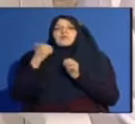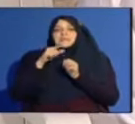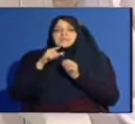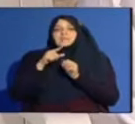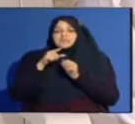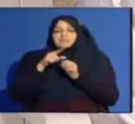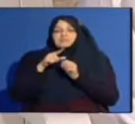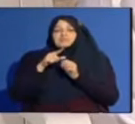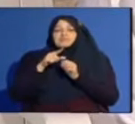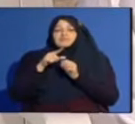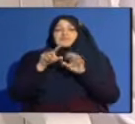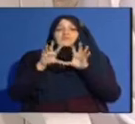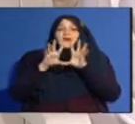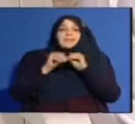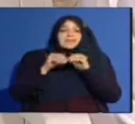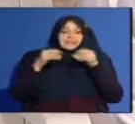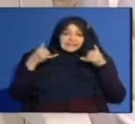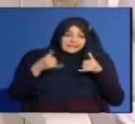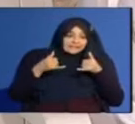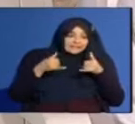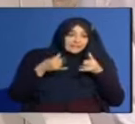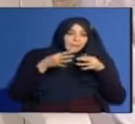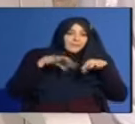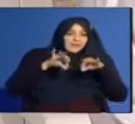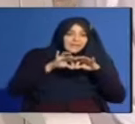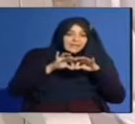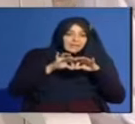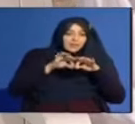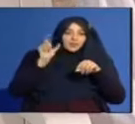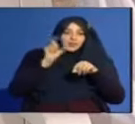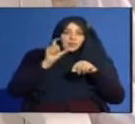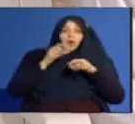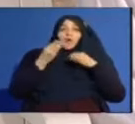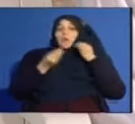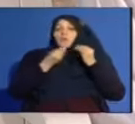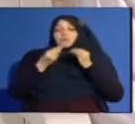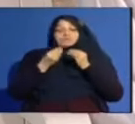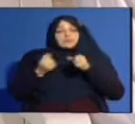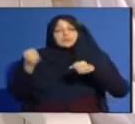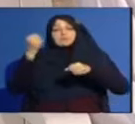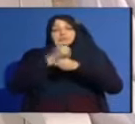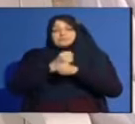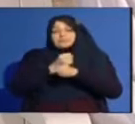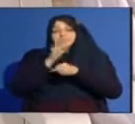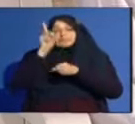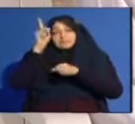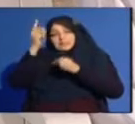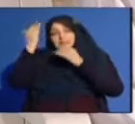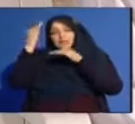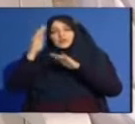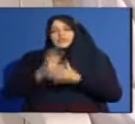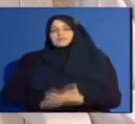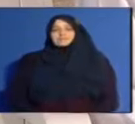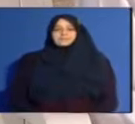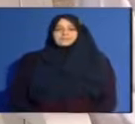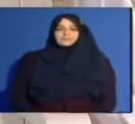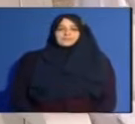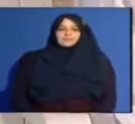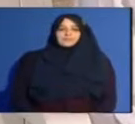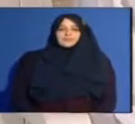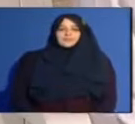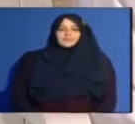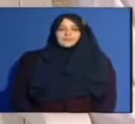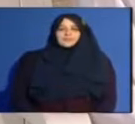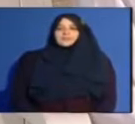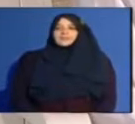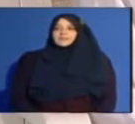هناك، ممكن تؤسس في بلاد المهجر. النواة الأولى تؤسس هناك. النواة الأولى تؤسس